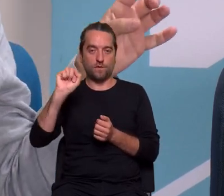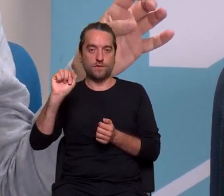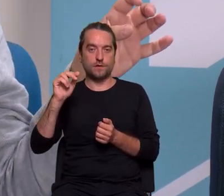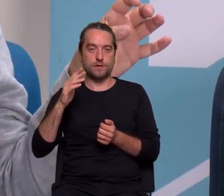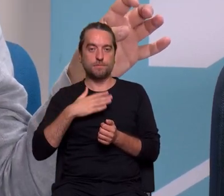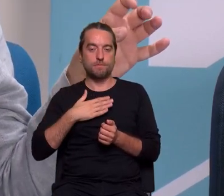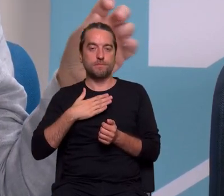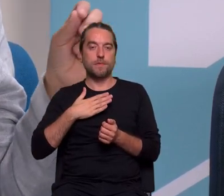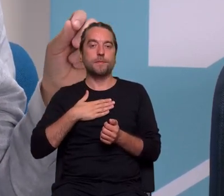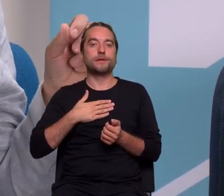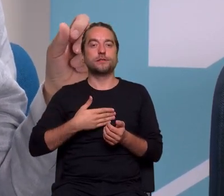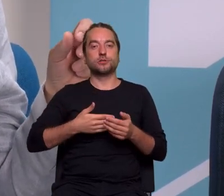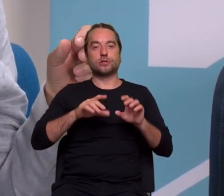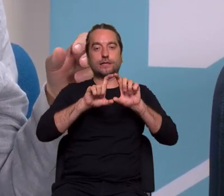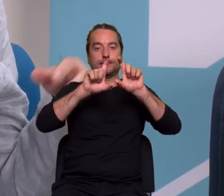ostrze gilotyny.